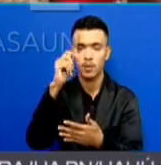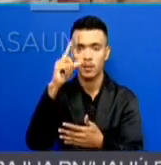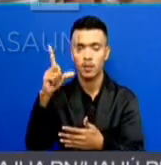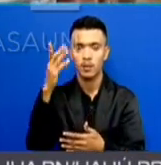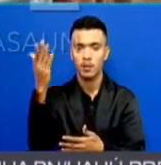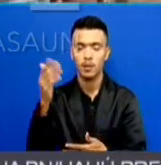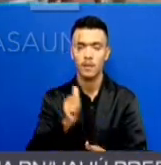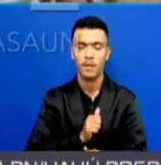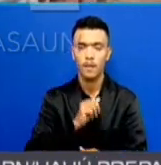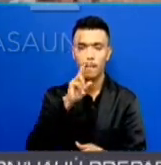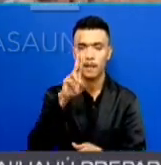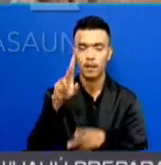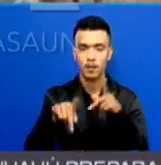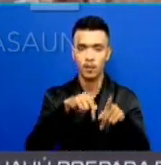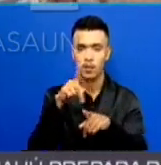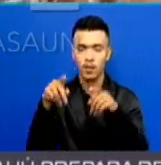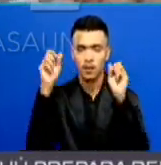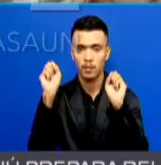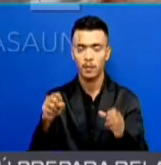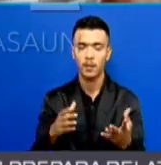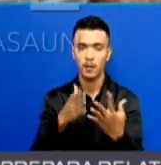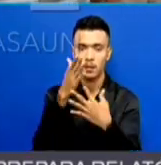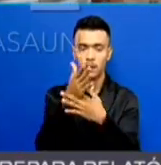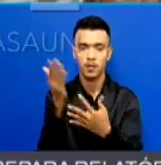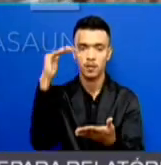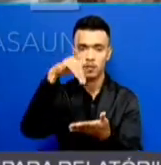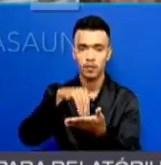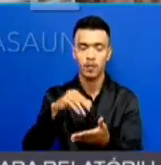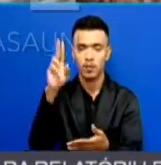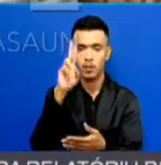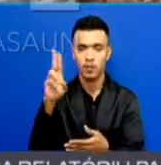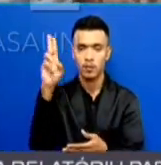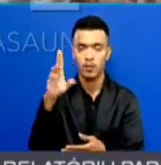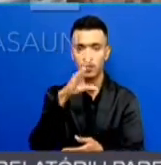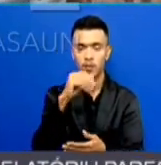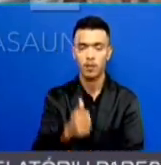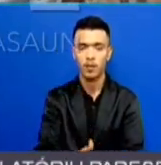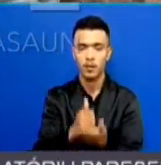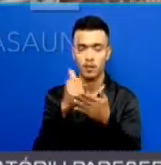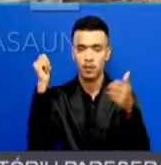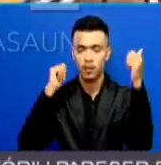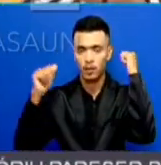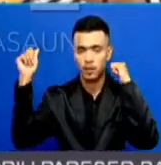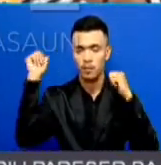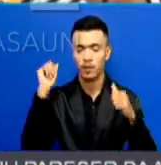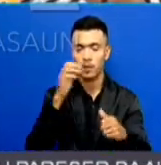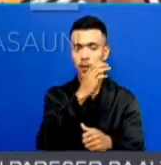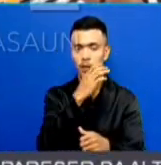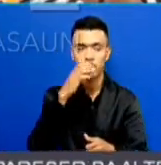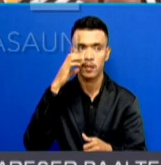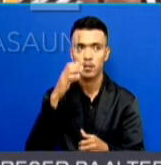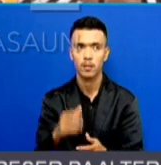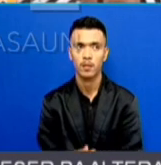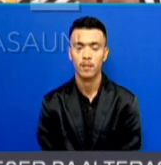Aileu. Komunidade Hirakne bele acesso fali ba consumo no apoio atividade agrícola. Lider lorne